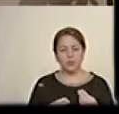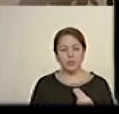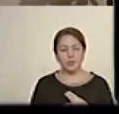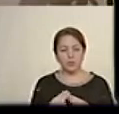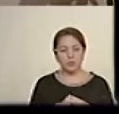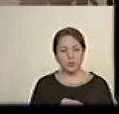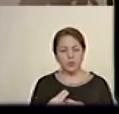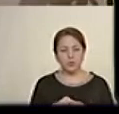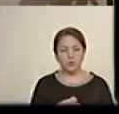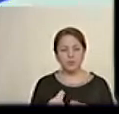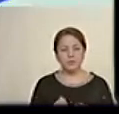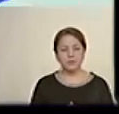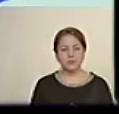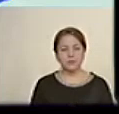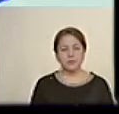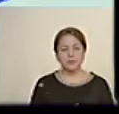изучение